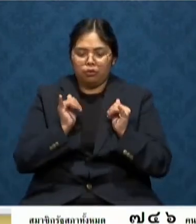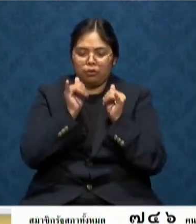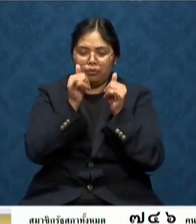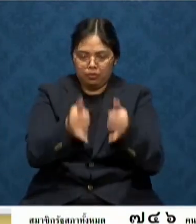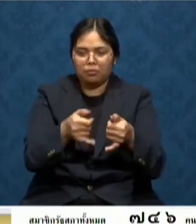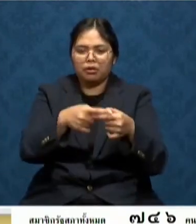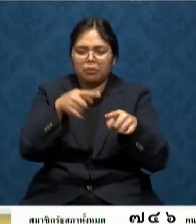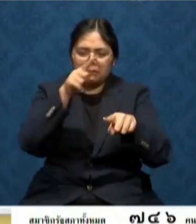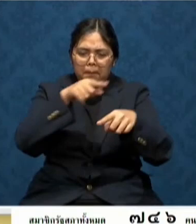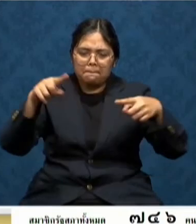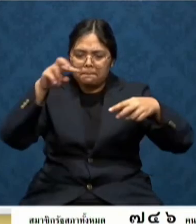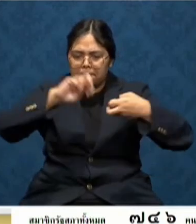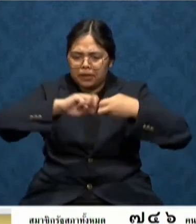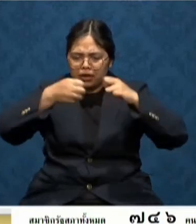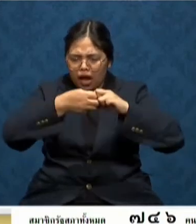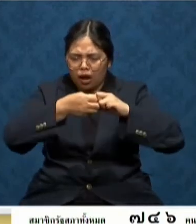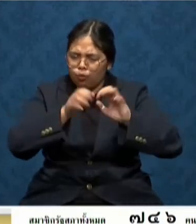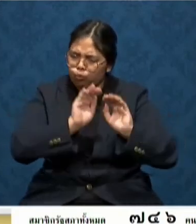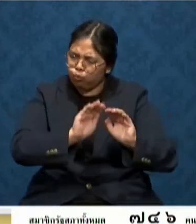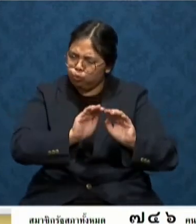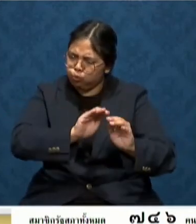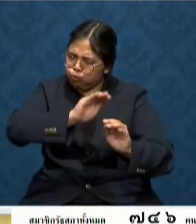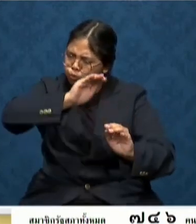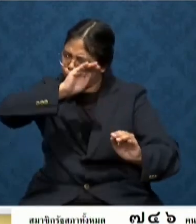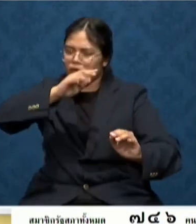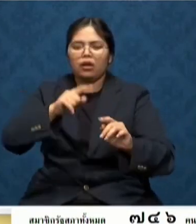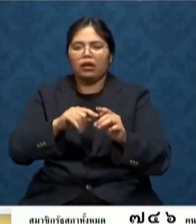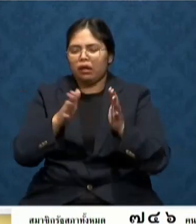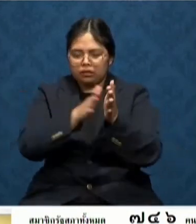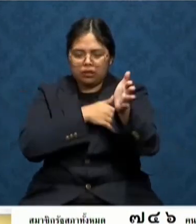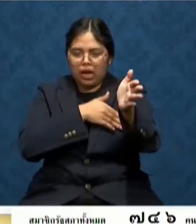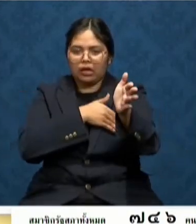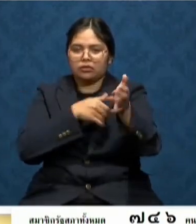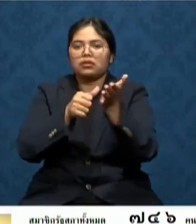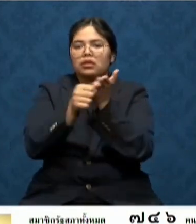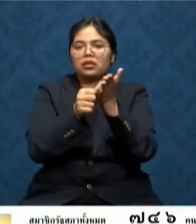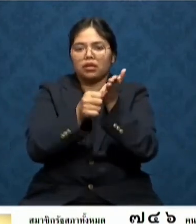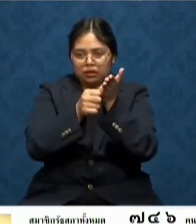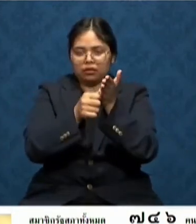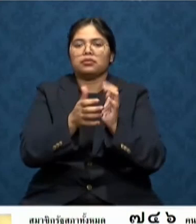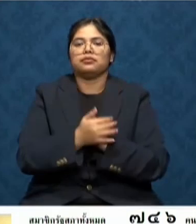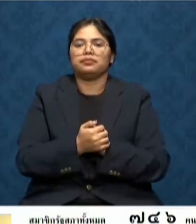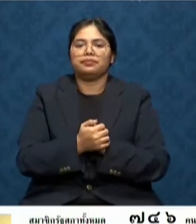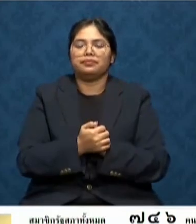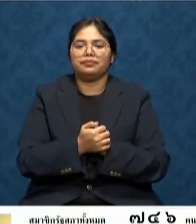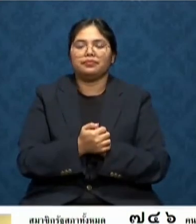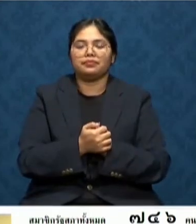ขสาสางปัญหาที่มันหมัหมมมานานเป็ปัหาใหญ่ครับเป็เรของการ